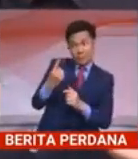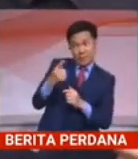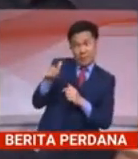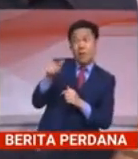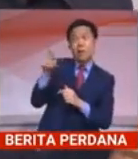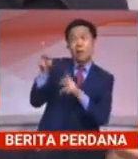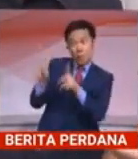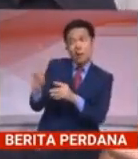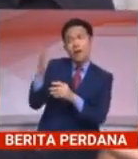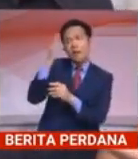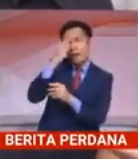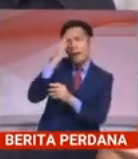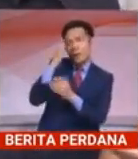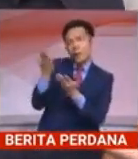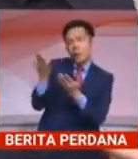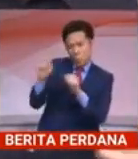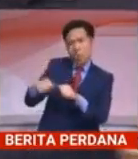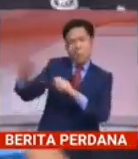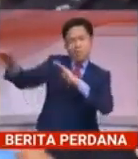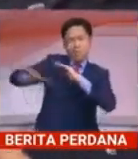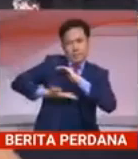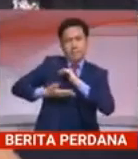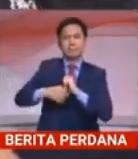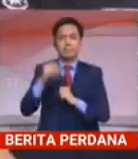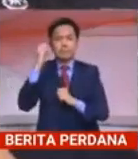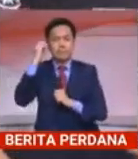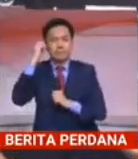mereka kenali saja untuk masuk dalam.